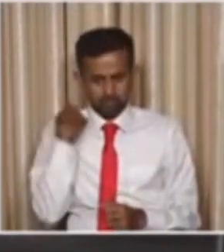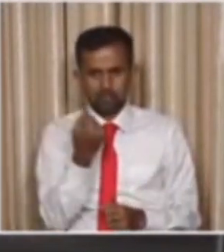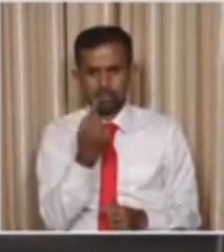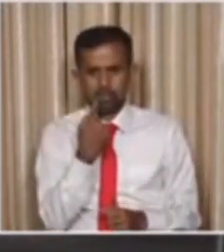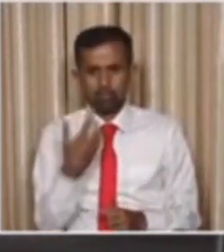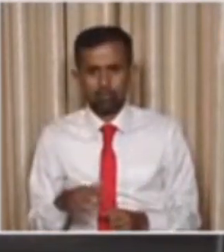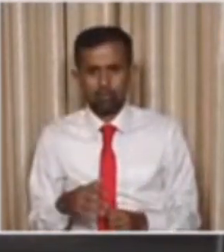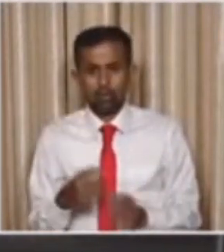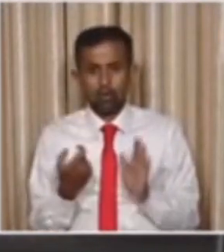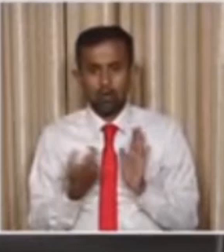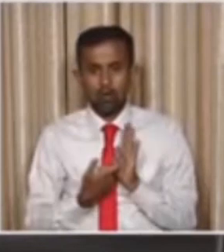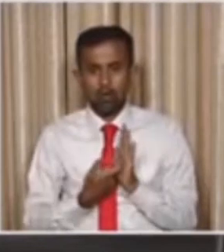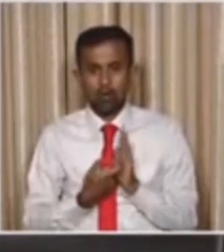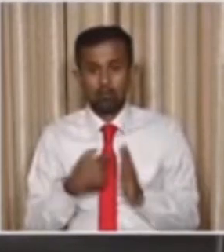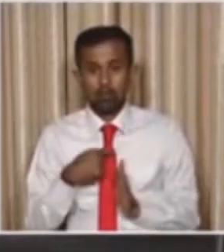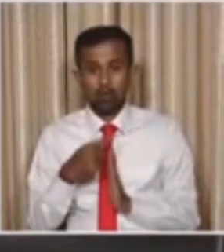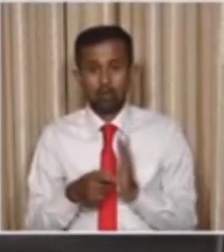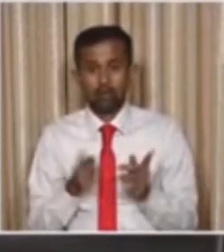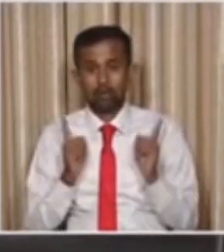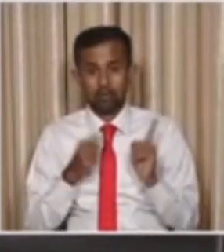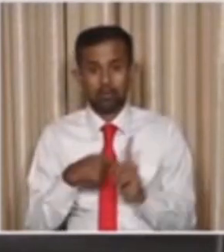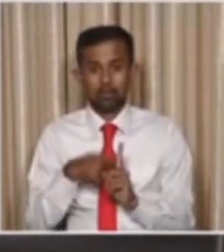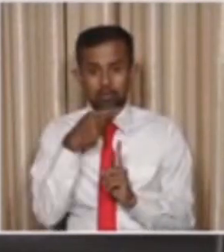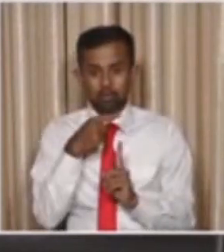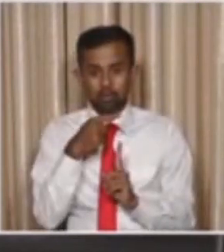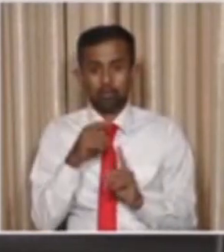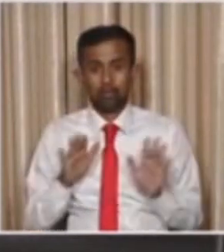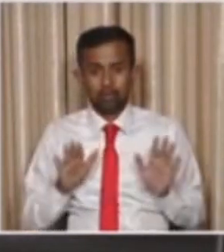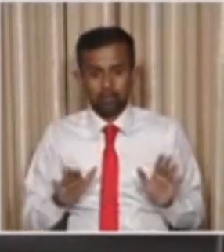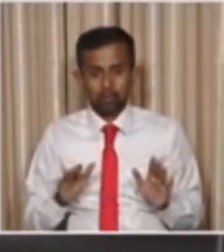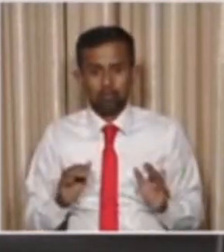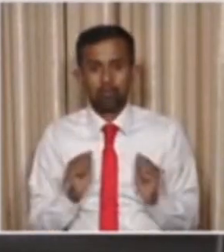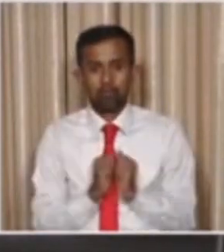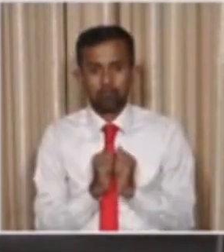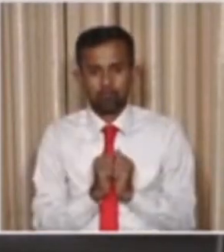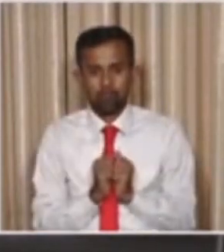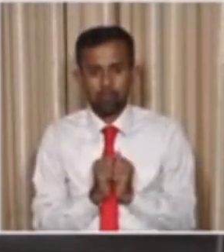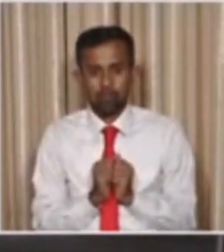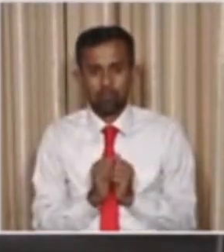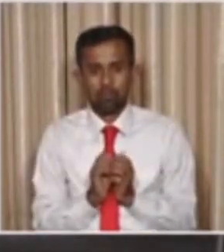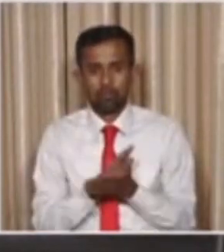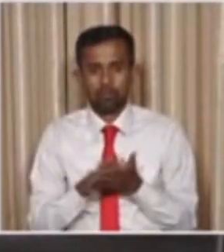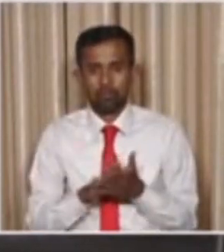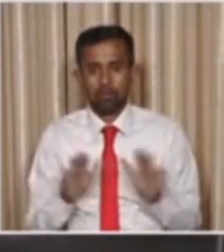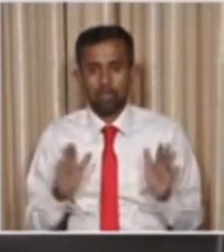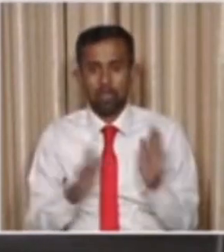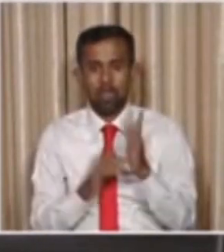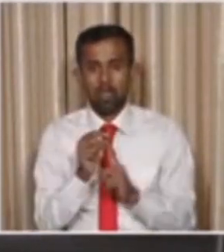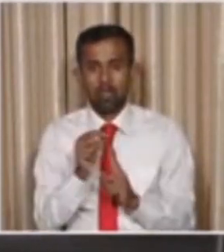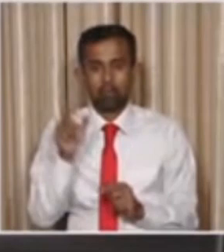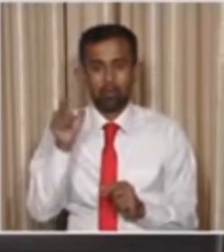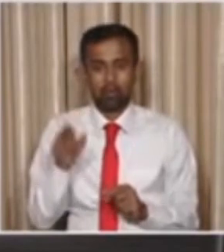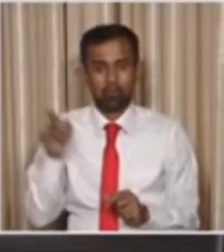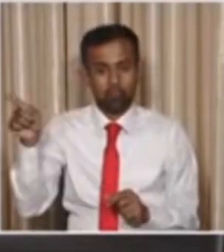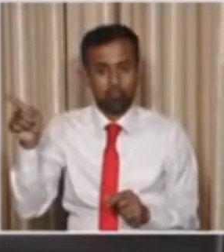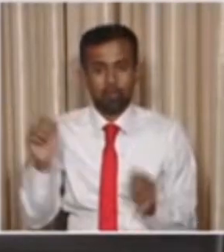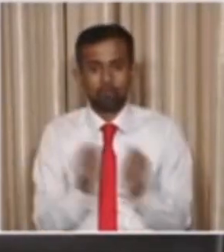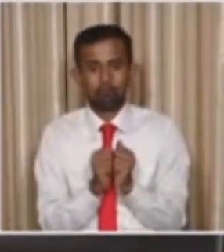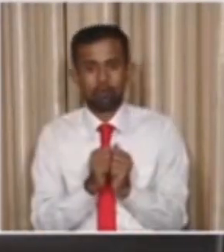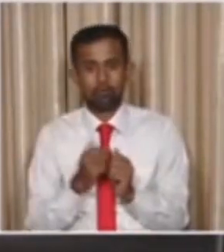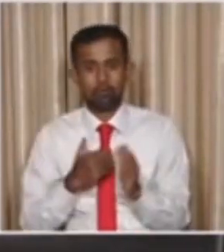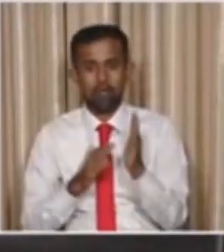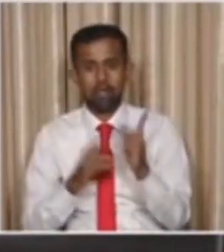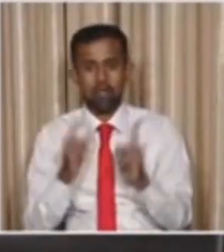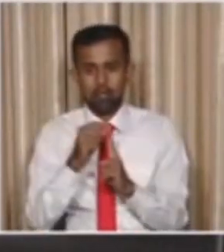हब रोहन दिशा नायक मेरटे क्रीडा दीवन को मैं कटिंद ओन सूदा अमतिमा ये सदा कटिंदको मम